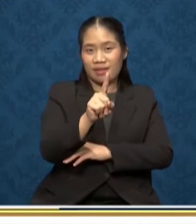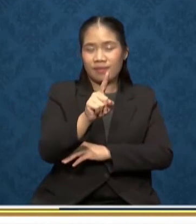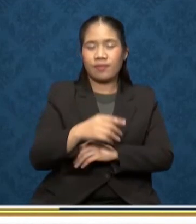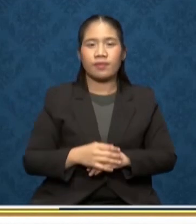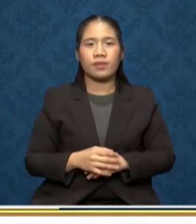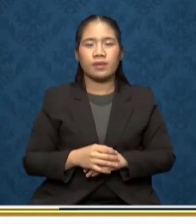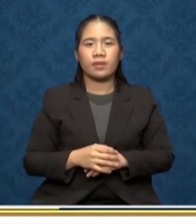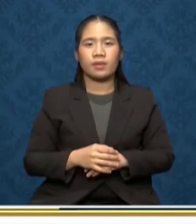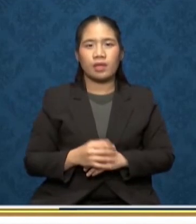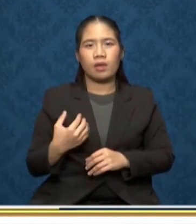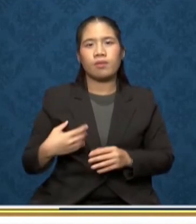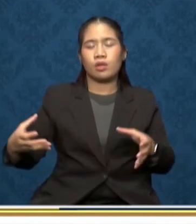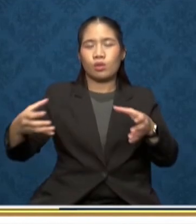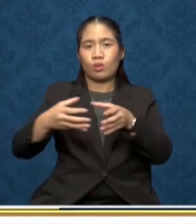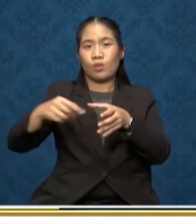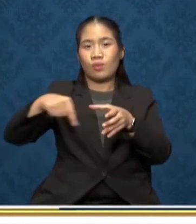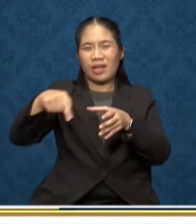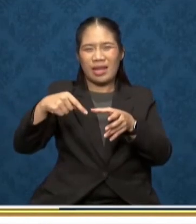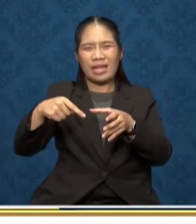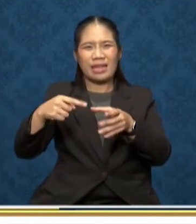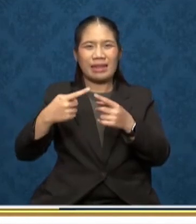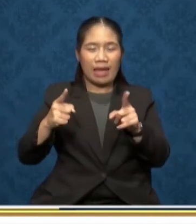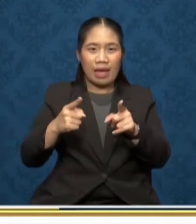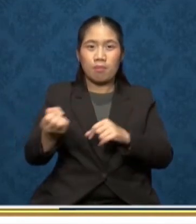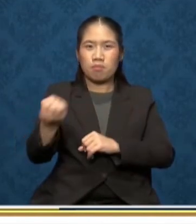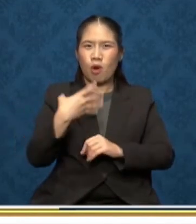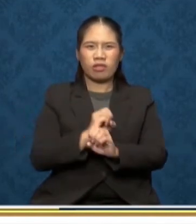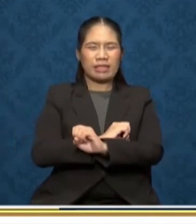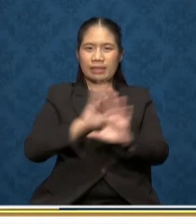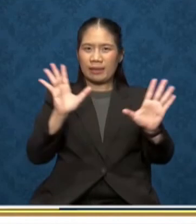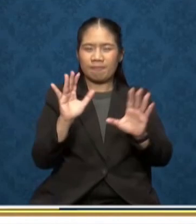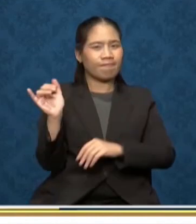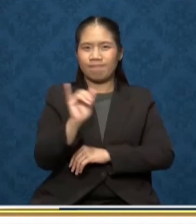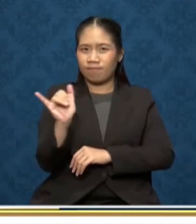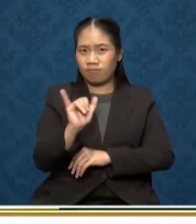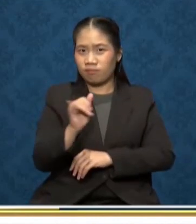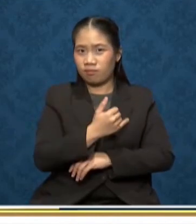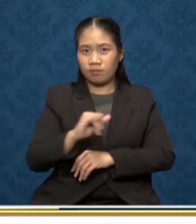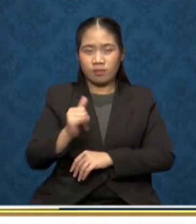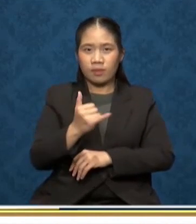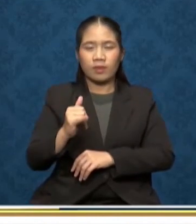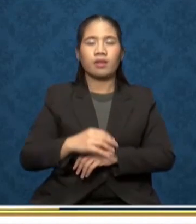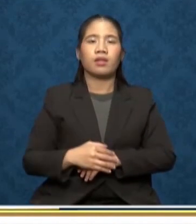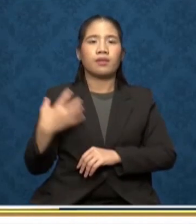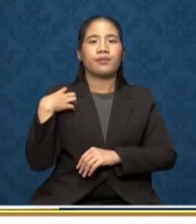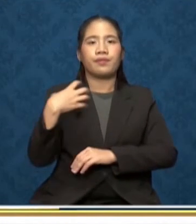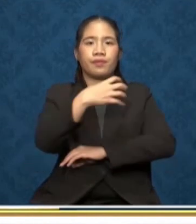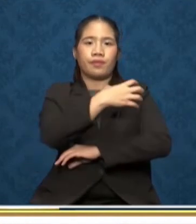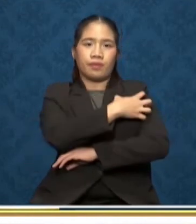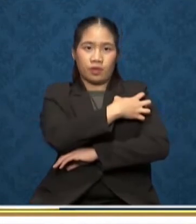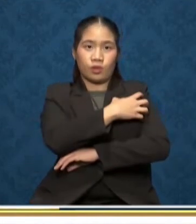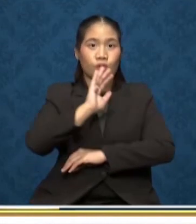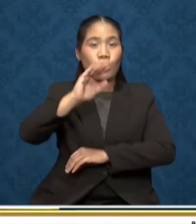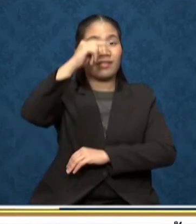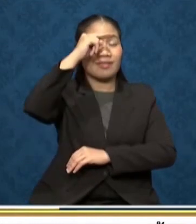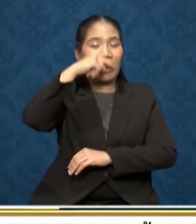งไมได้รบการยื่นยาวจเป็ทางการทางสราณrec ka k r ได้มอง